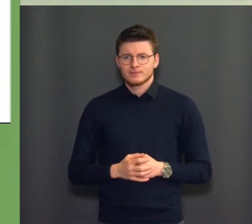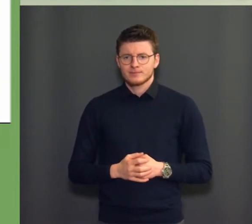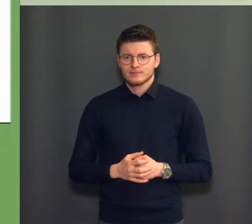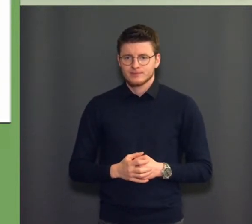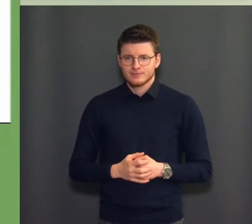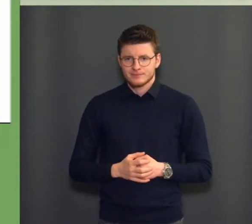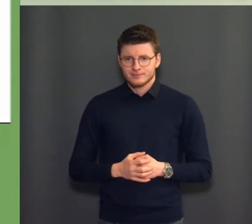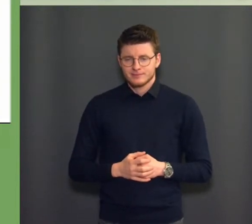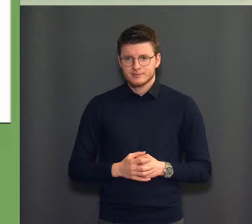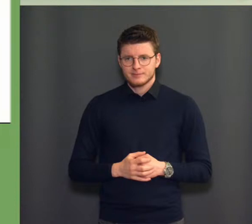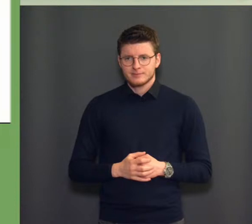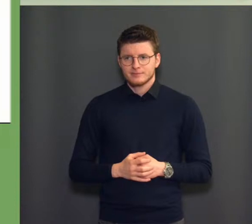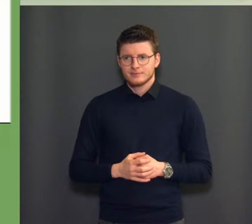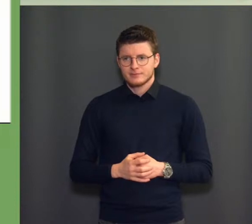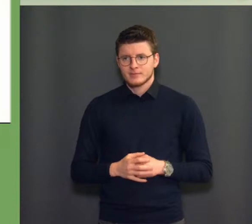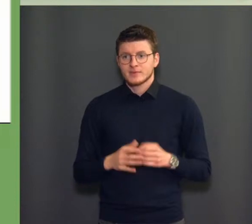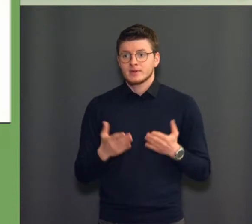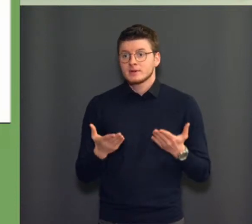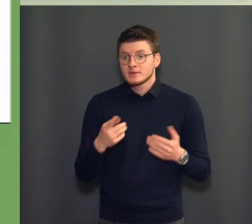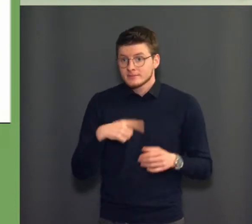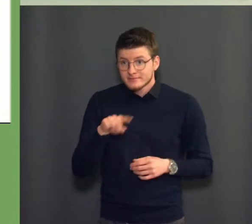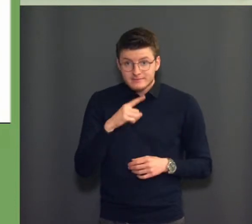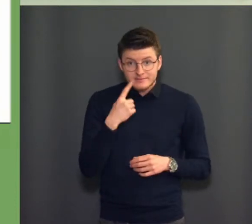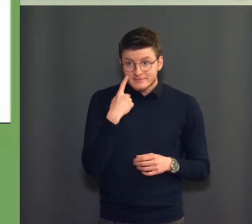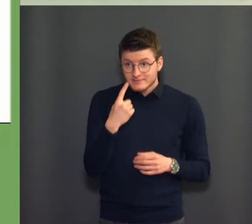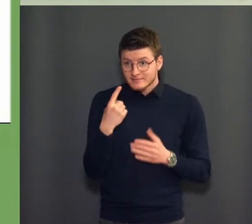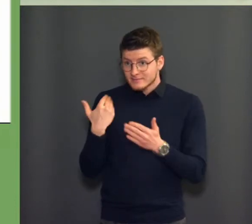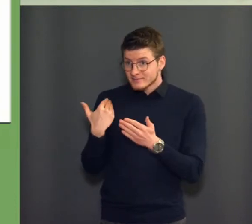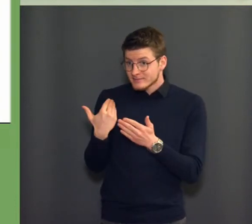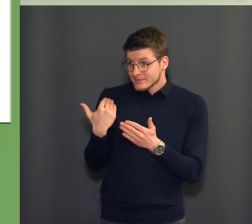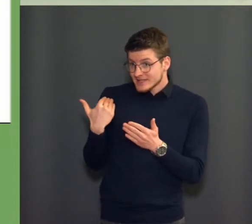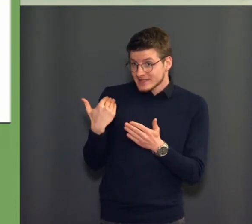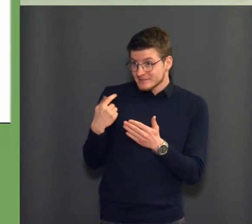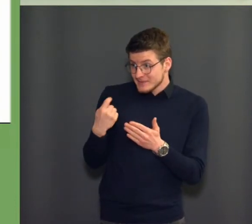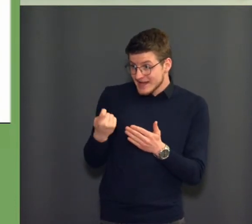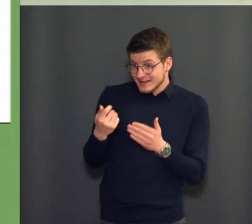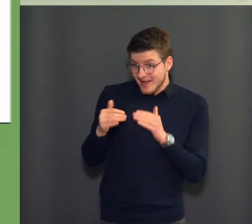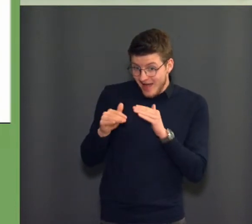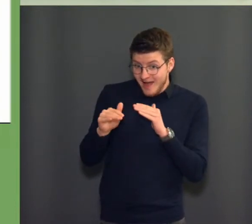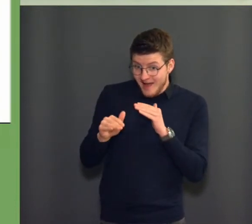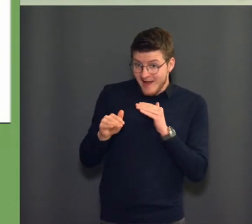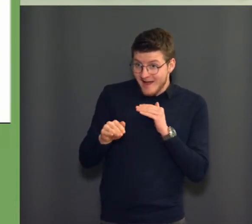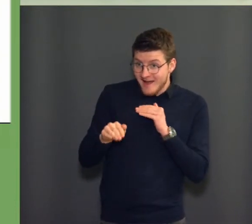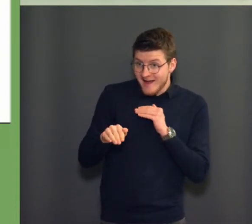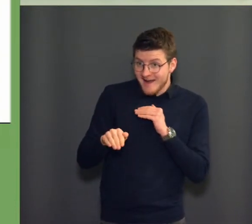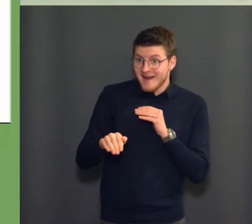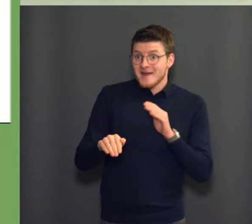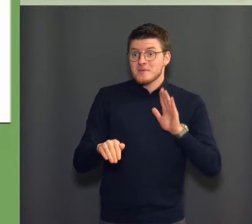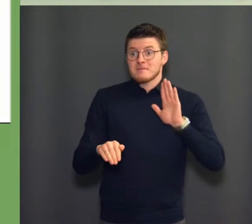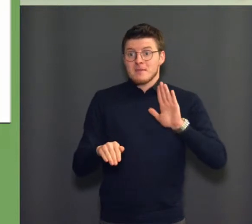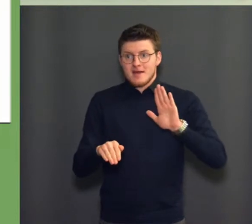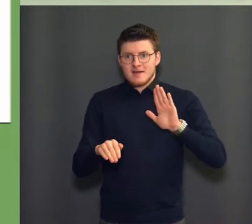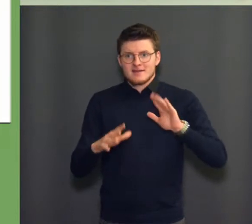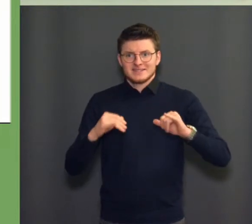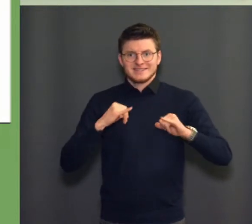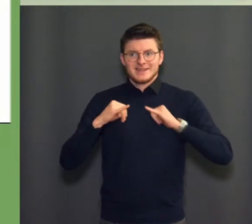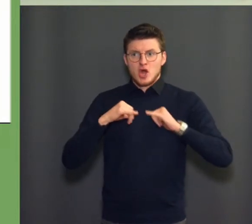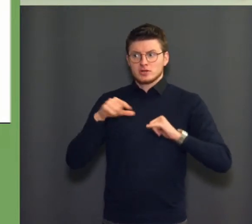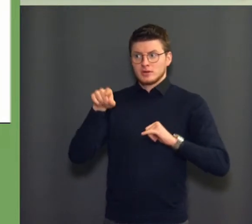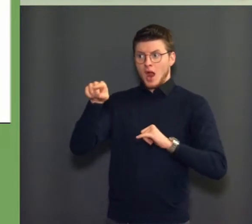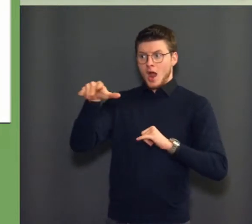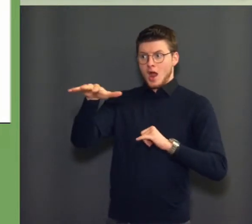Ondanks deze prille daling in het aantal nieuwe ziekenhuisopnames zien we dat de totale ziekenhuisbezetting wel nog